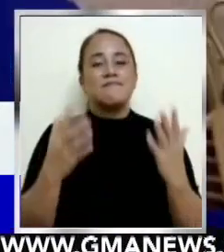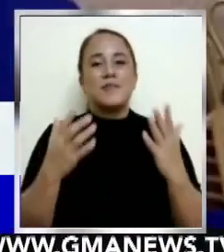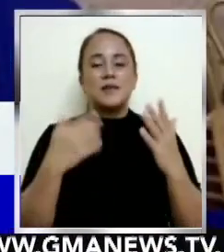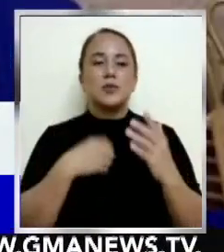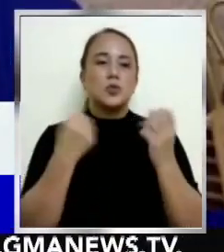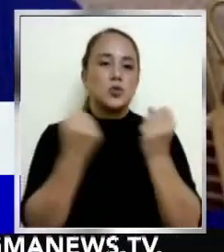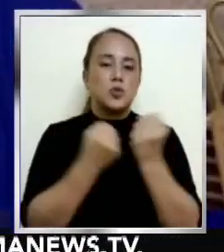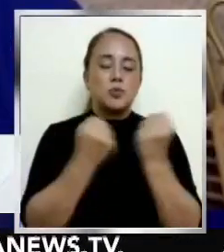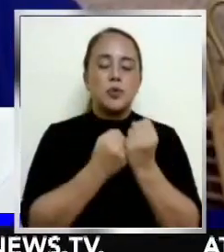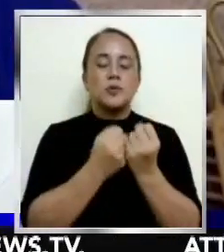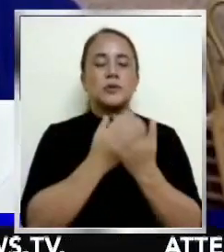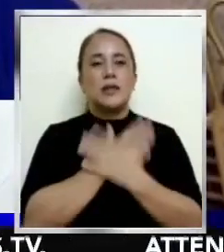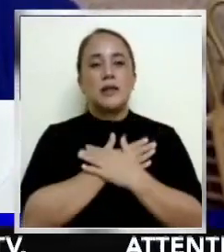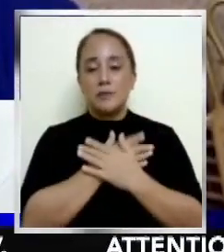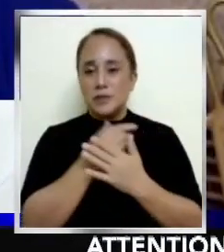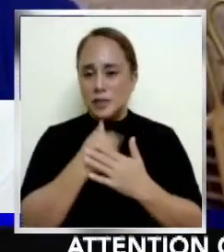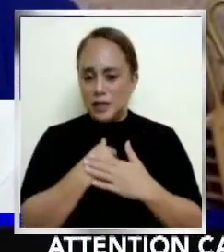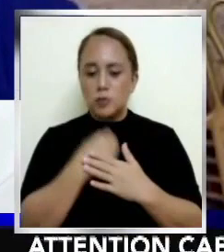course, laging siyang